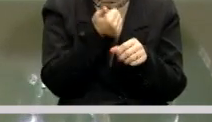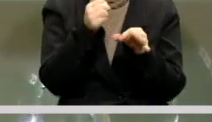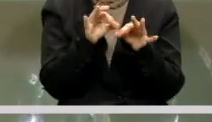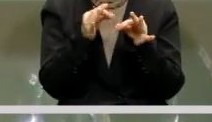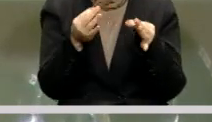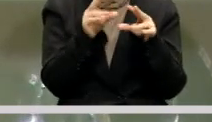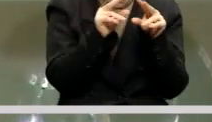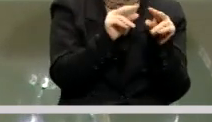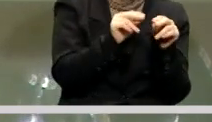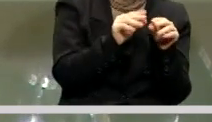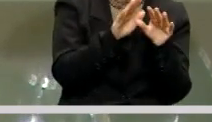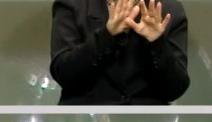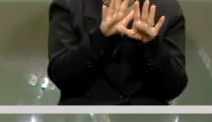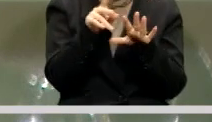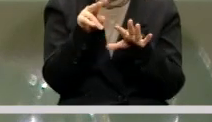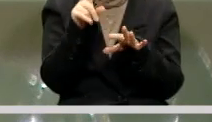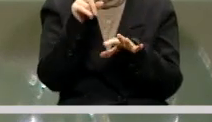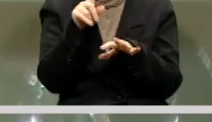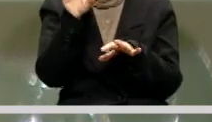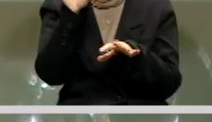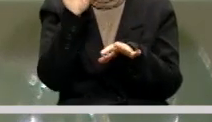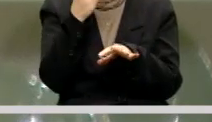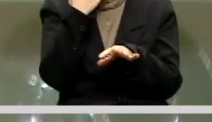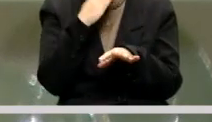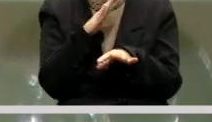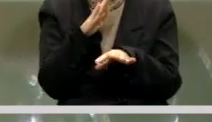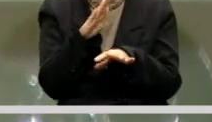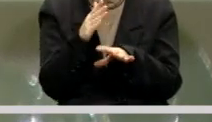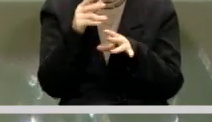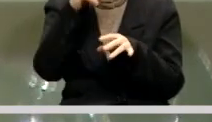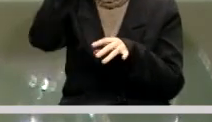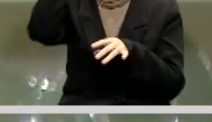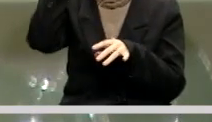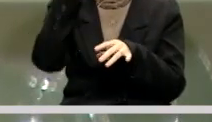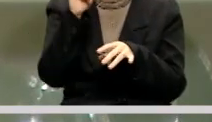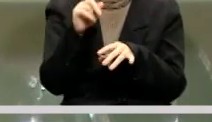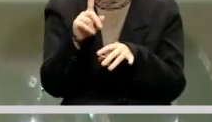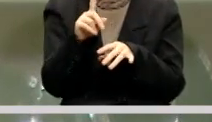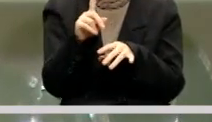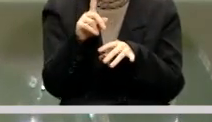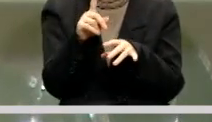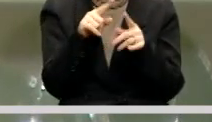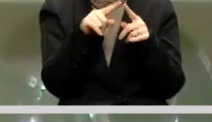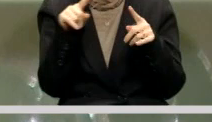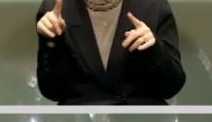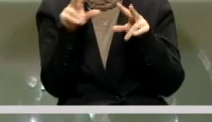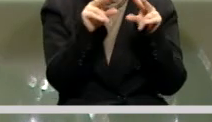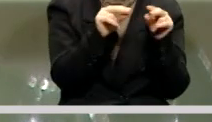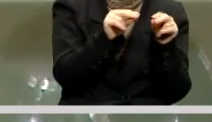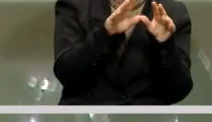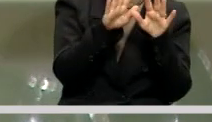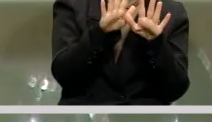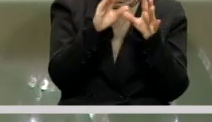bir tercihimiz aslında yok. Şöyle yok, bir yani belli bir süre uyuyamadığımızda bütün vücudumuz error verir hale geliyor. Hatta belki de yaşamımıza devam